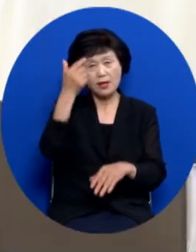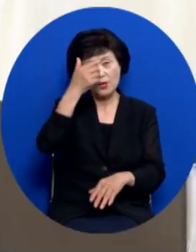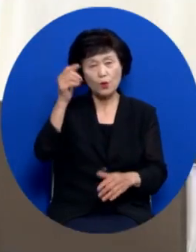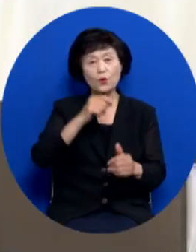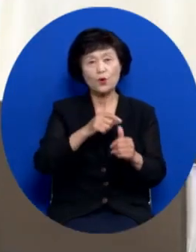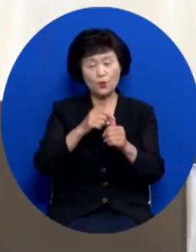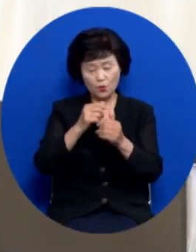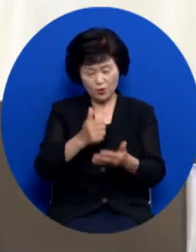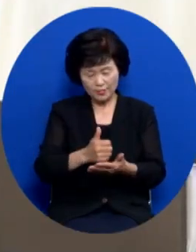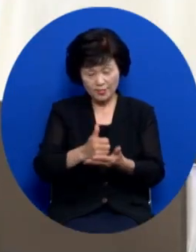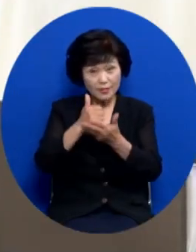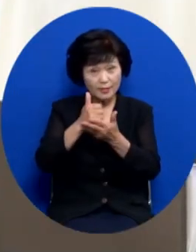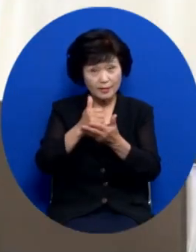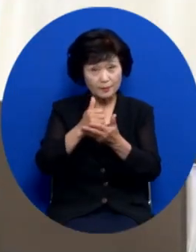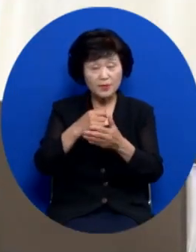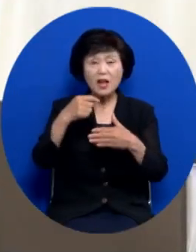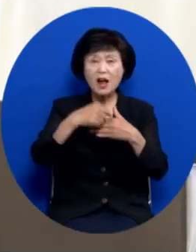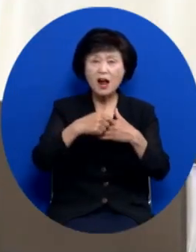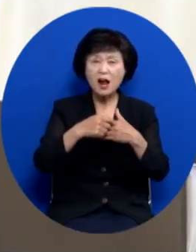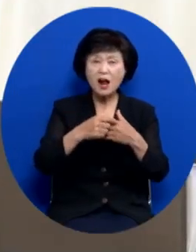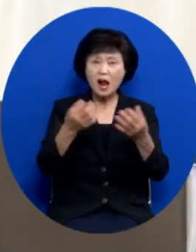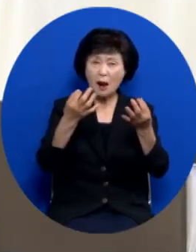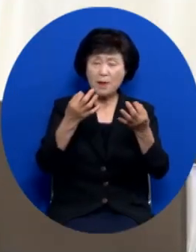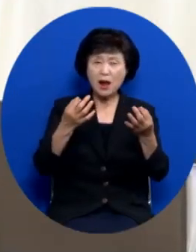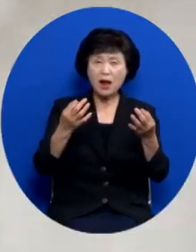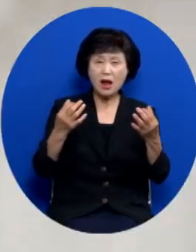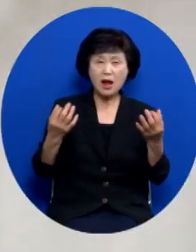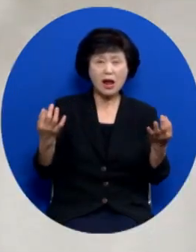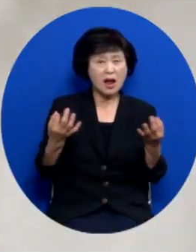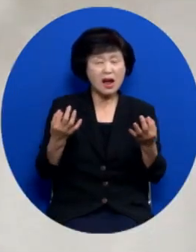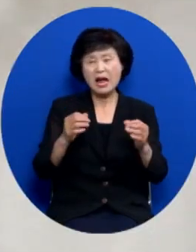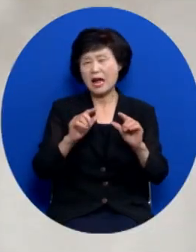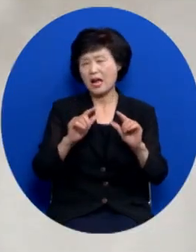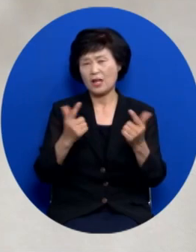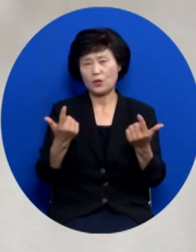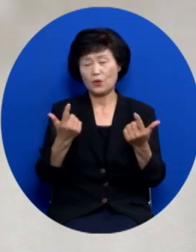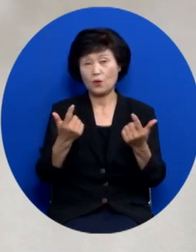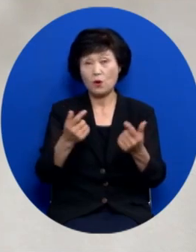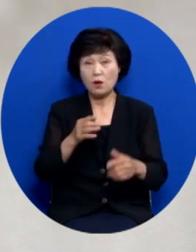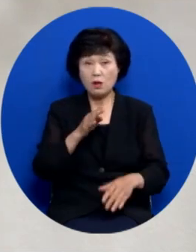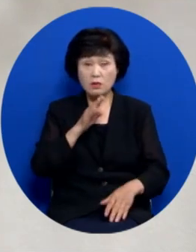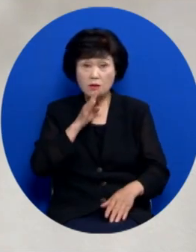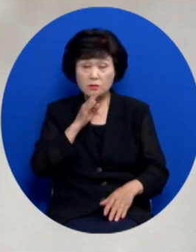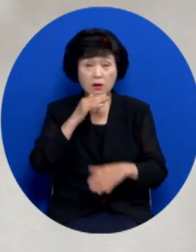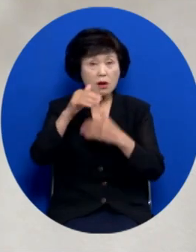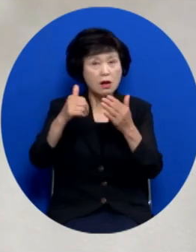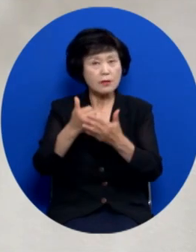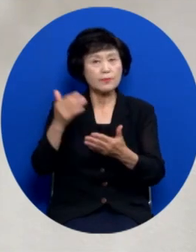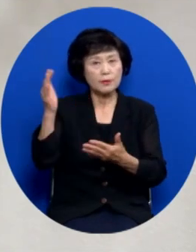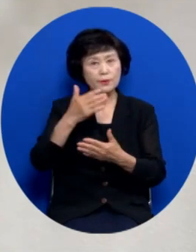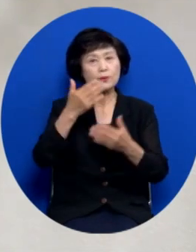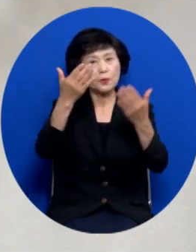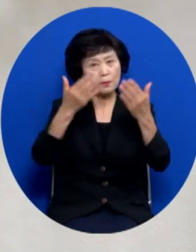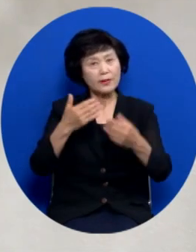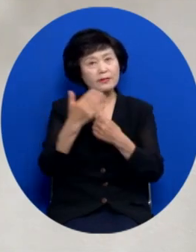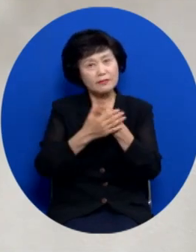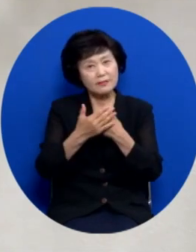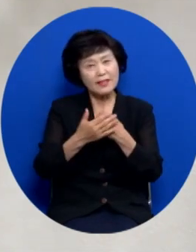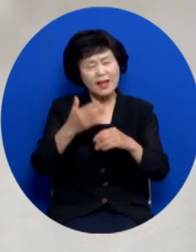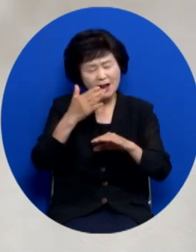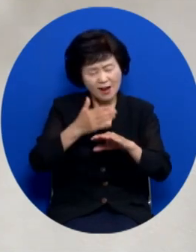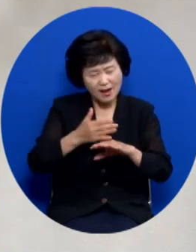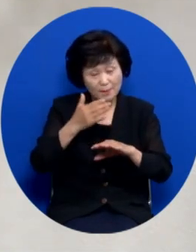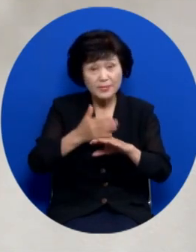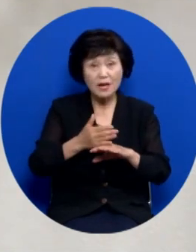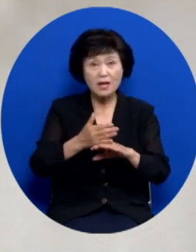섬김. 그런데 겉으로 쇼하는 것이 아니고 실제적으로 하나님께 받은 은혜가 감사해서 예배에